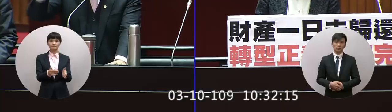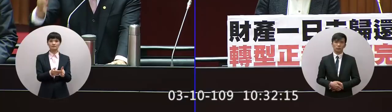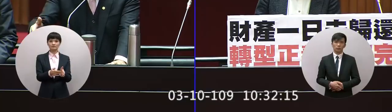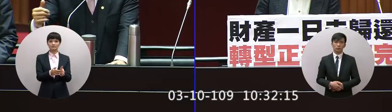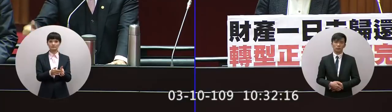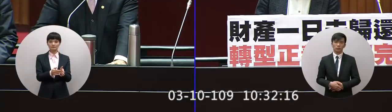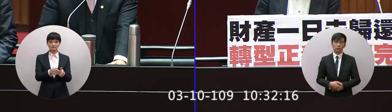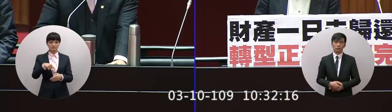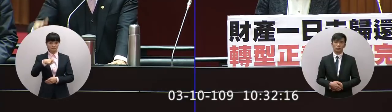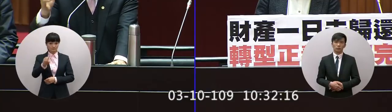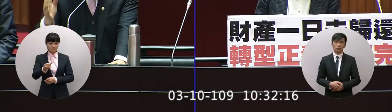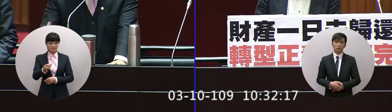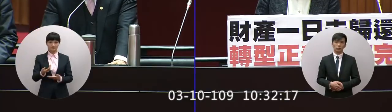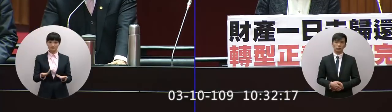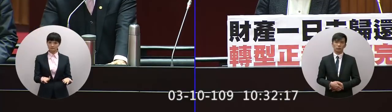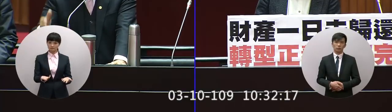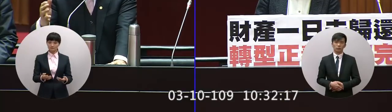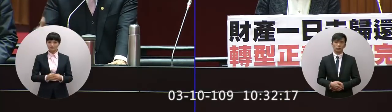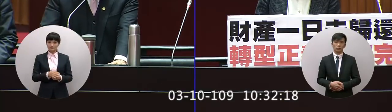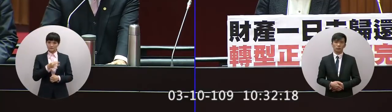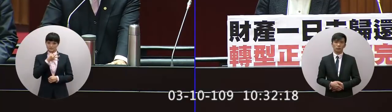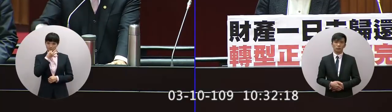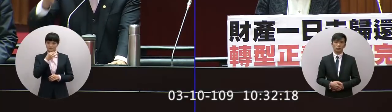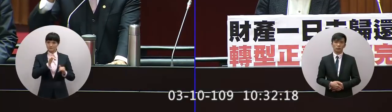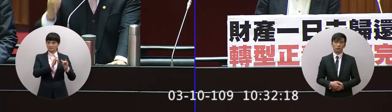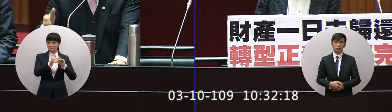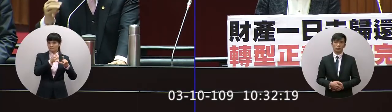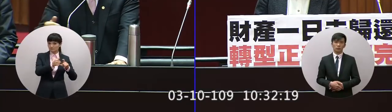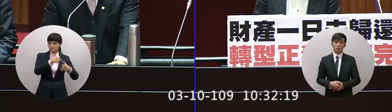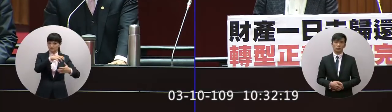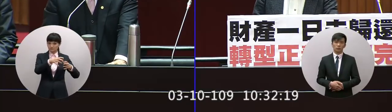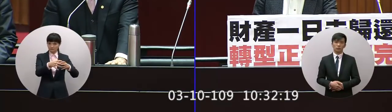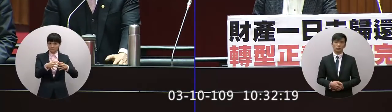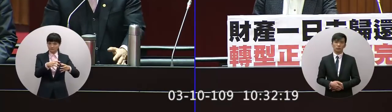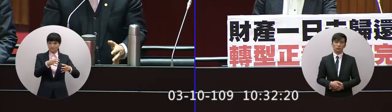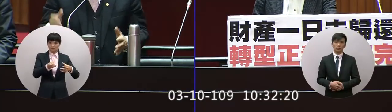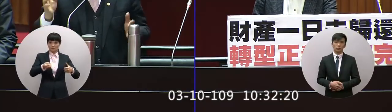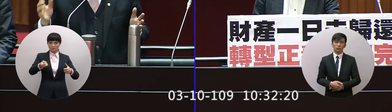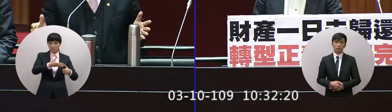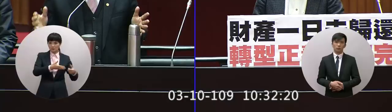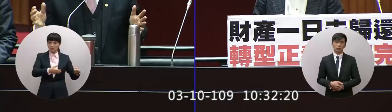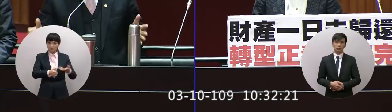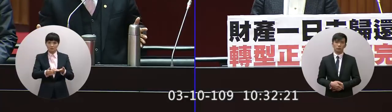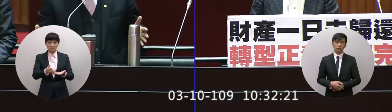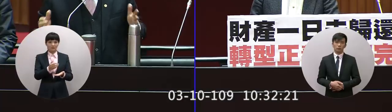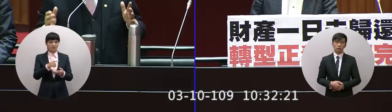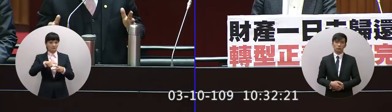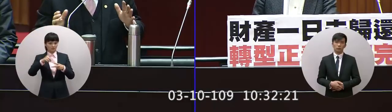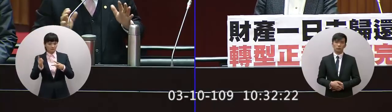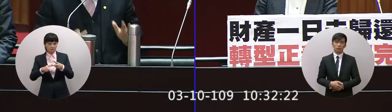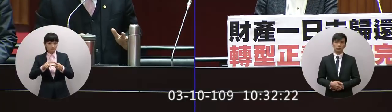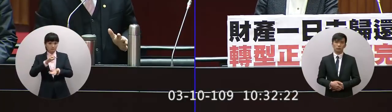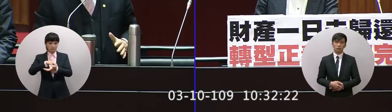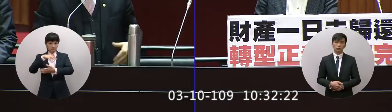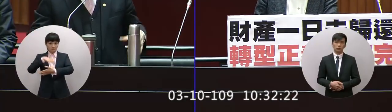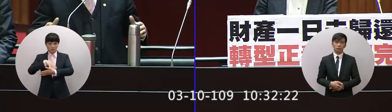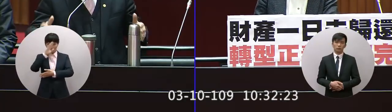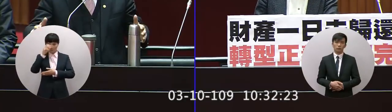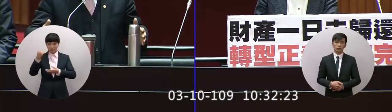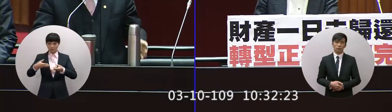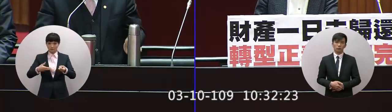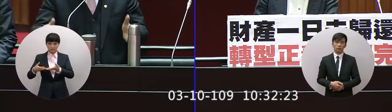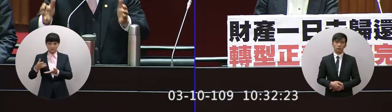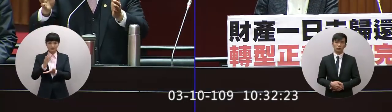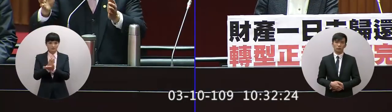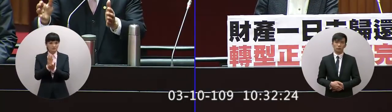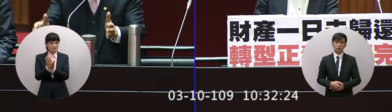是无可避免的社区感染传播，无可避免的会有院内传染等等。所